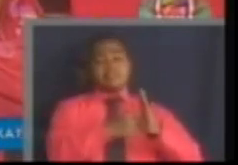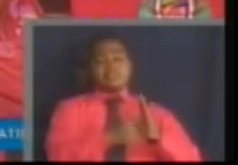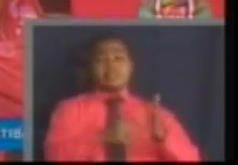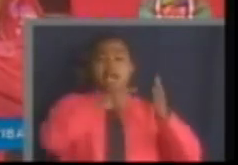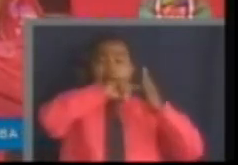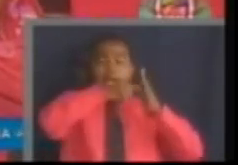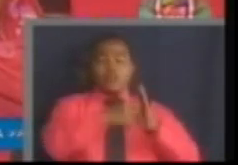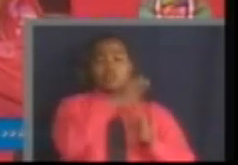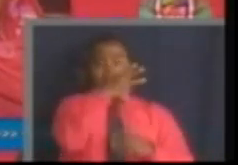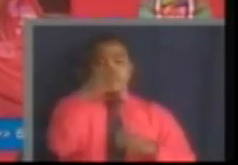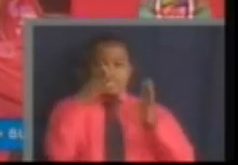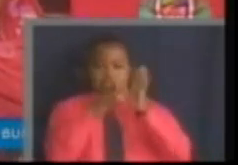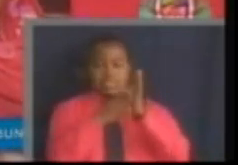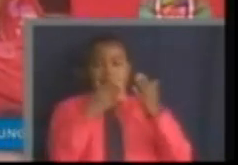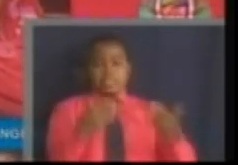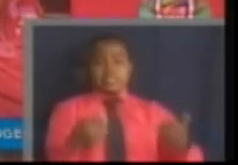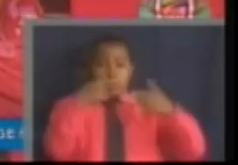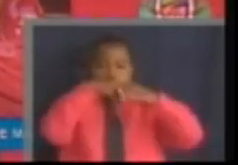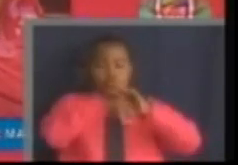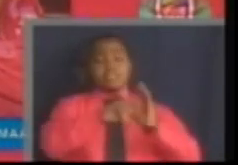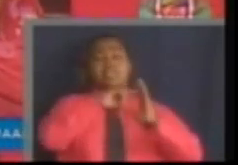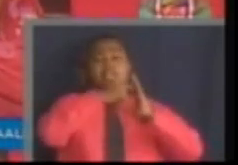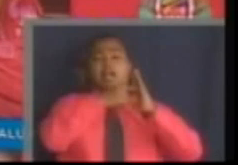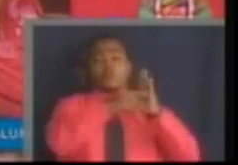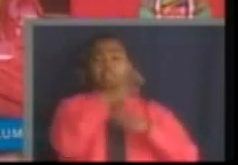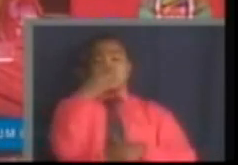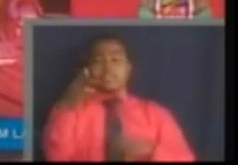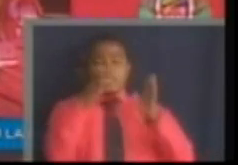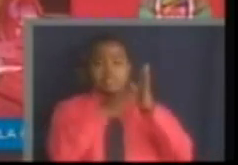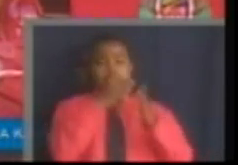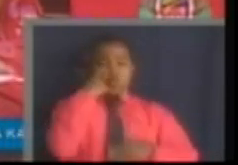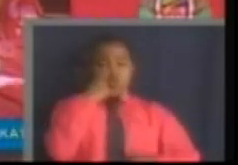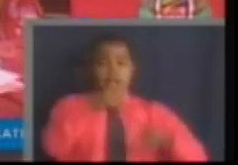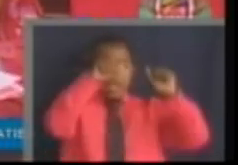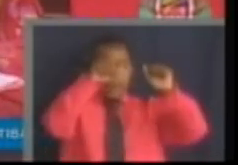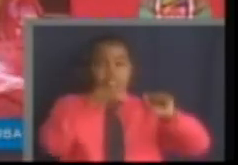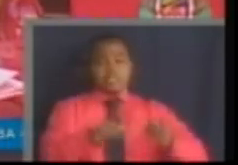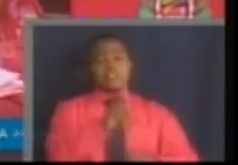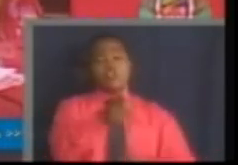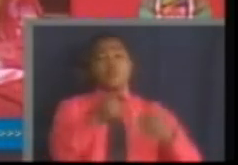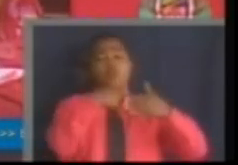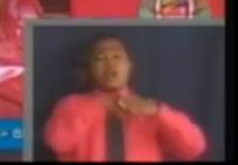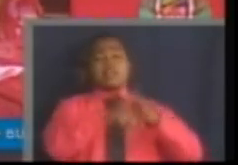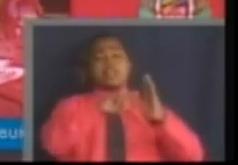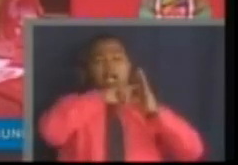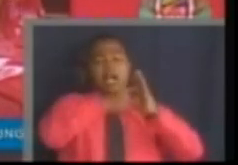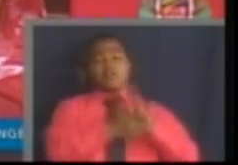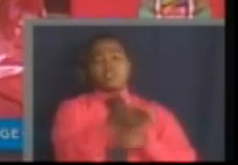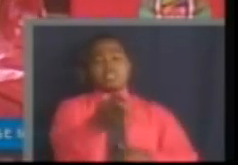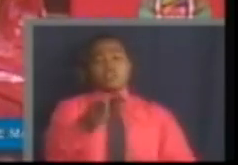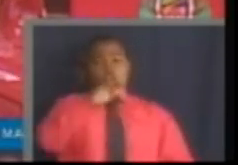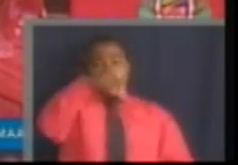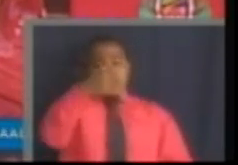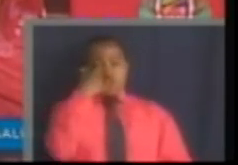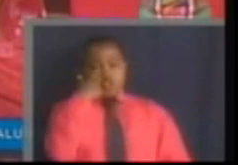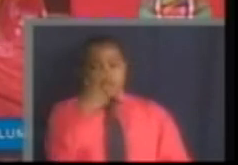kwenye kamati ya kanuni ya 56.9, tutazame masharti yaliyoko kwenye kanuni hii ya 56.9, alafu taona kama kuna